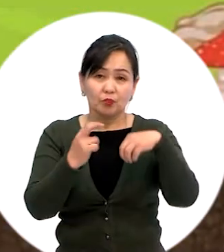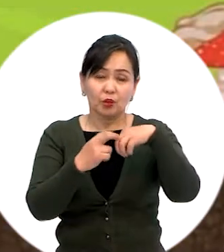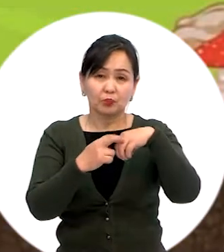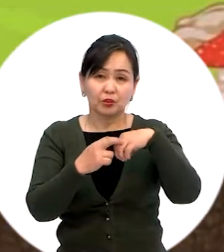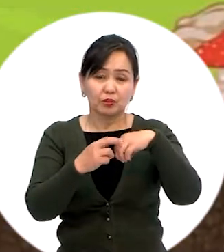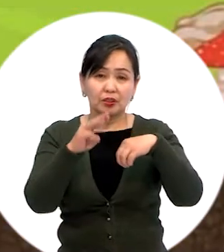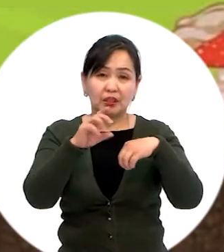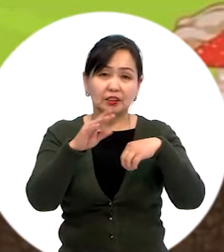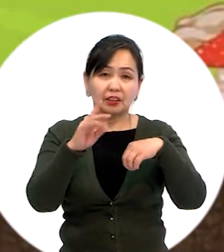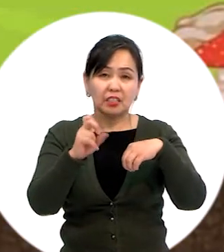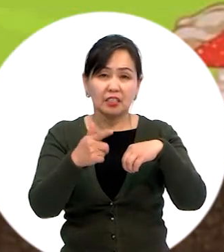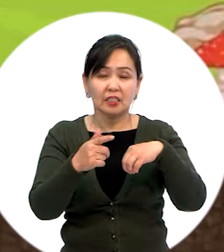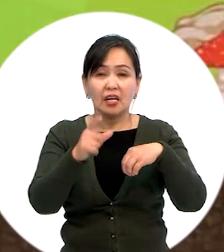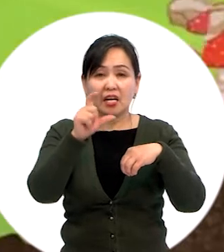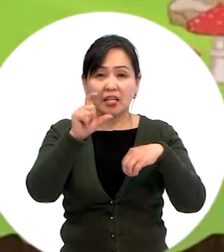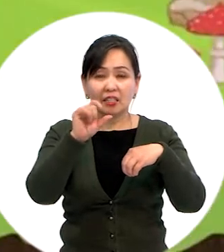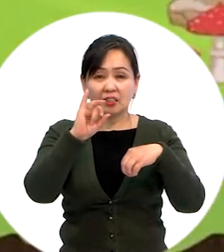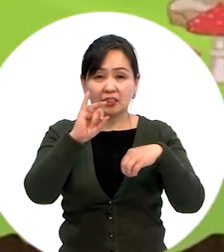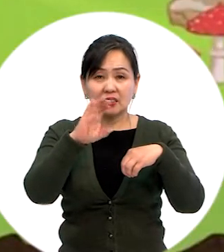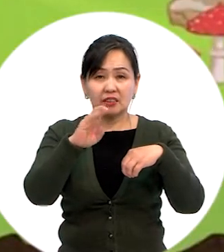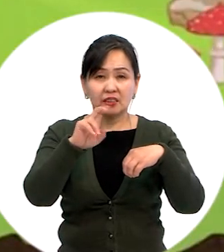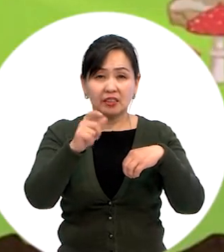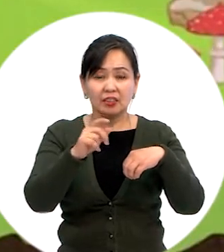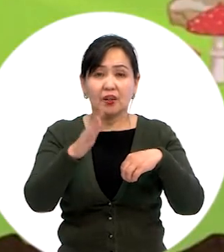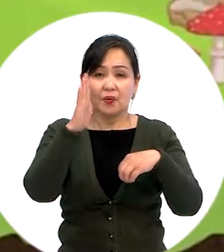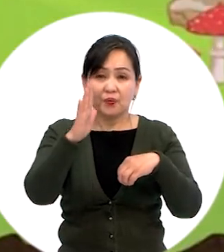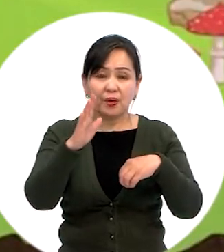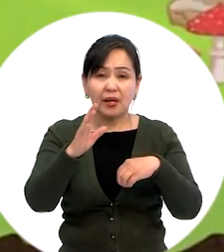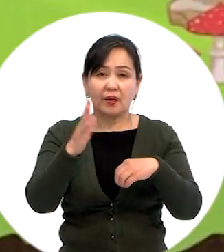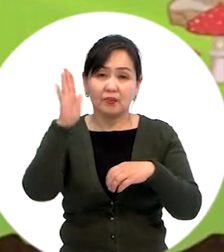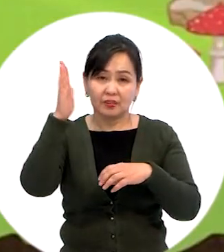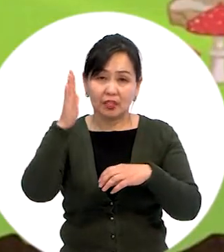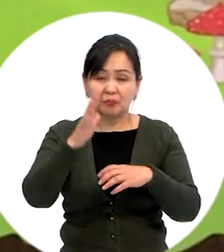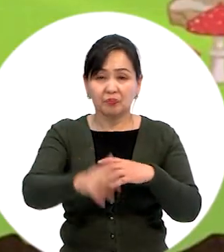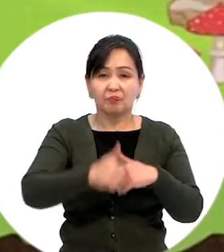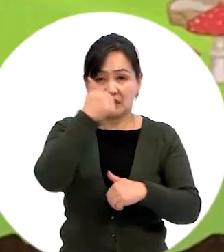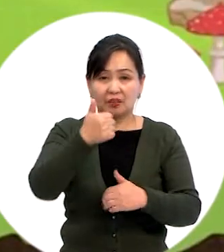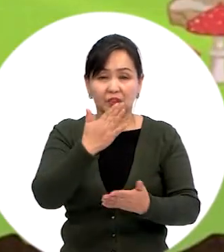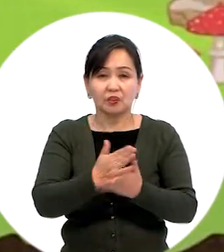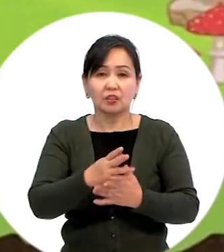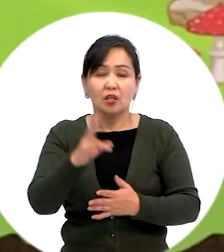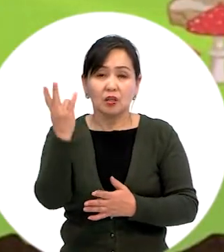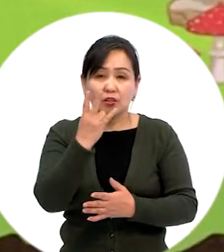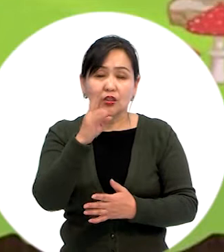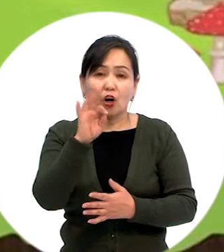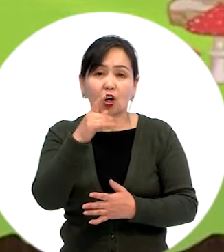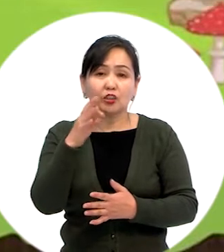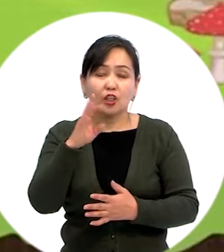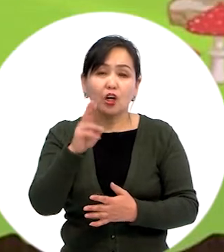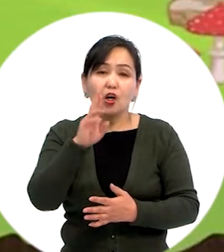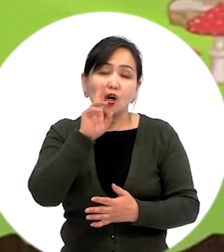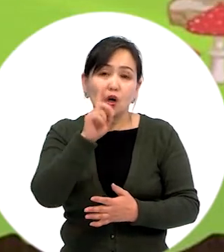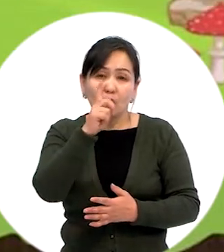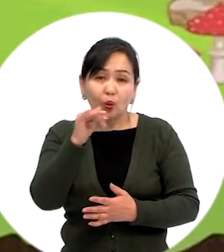Төмс тижээлэг бодис, эслэг, Б аминд калийн баялаг агуулмжтай бөгөөд ногоотой хуурга, ногоотой